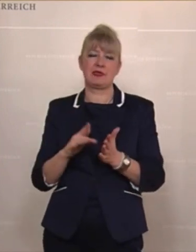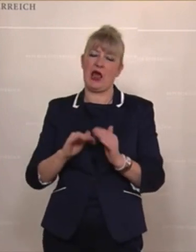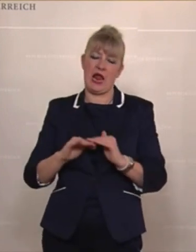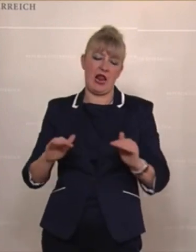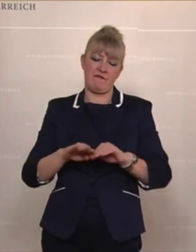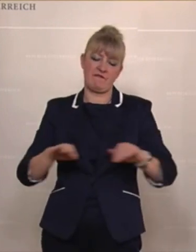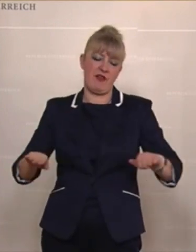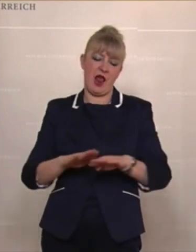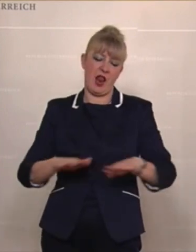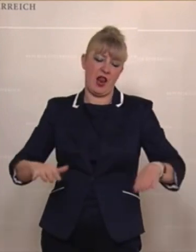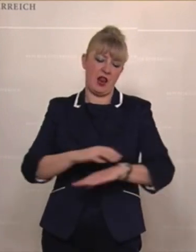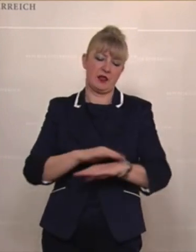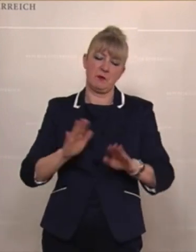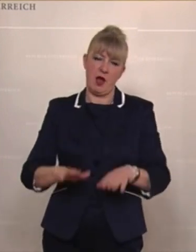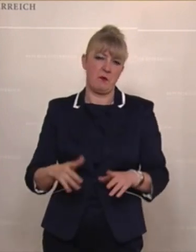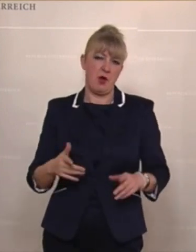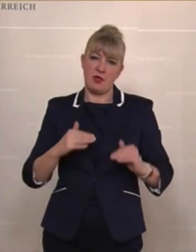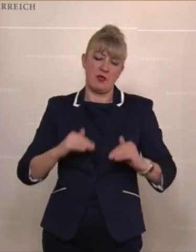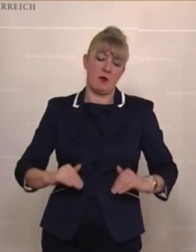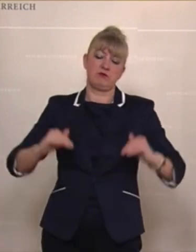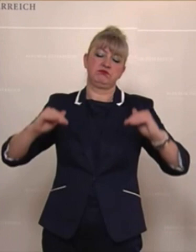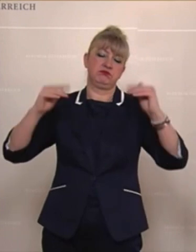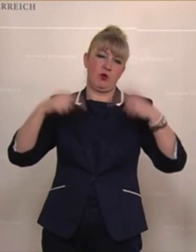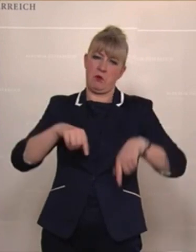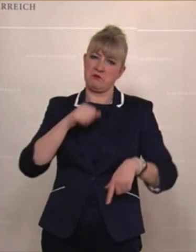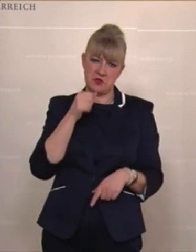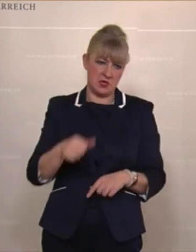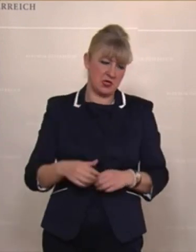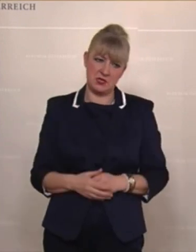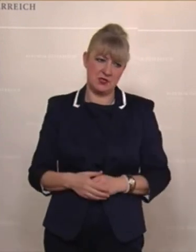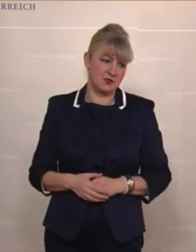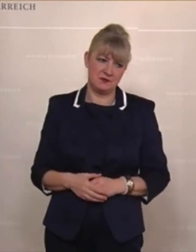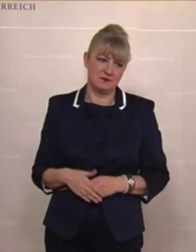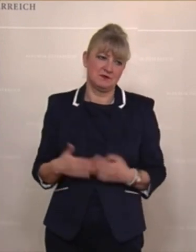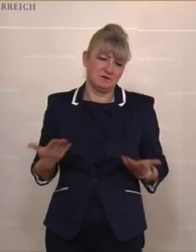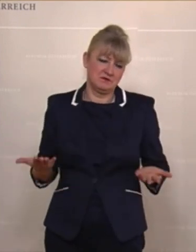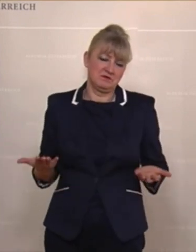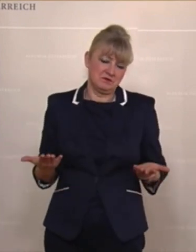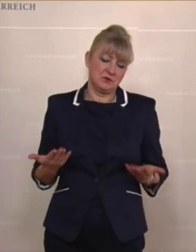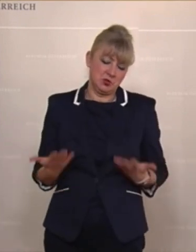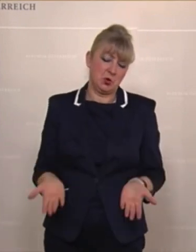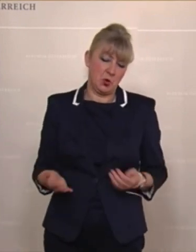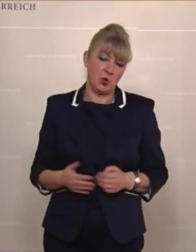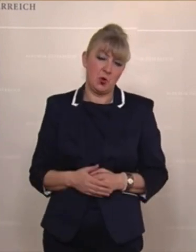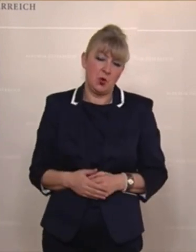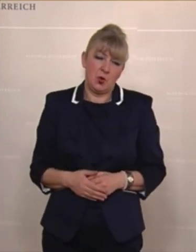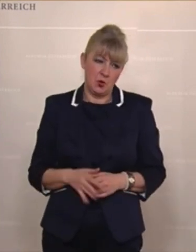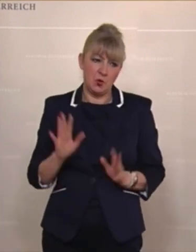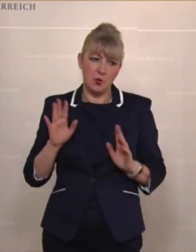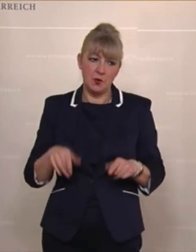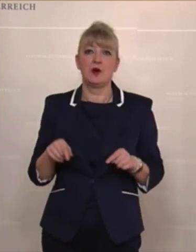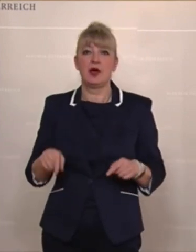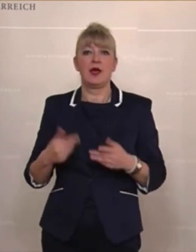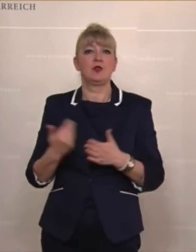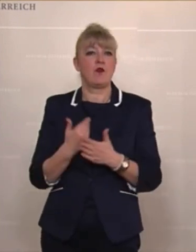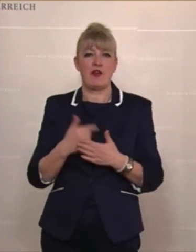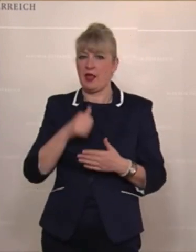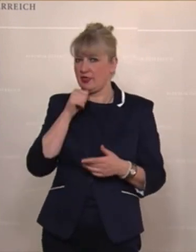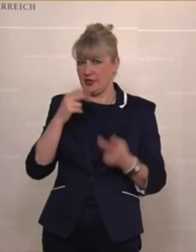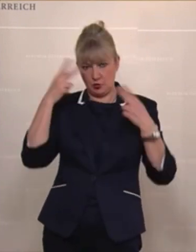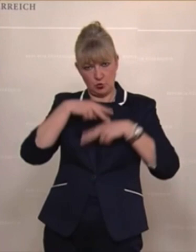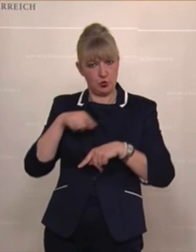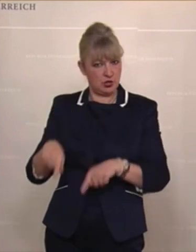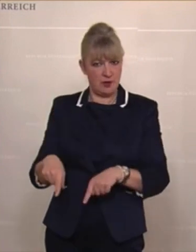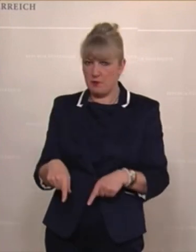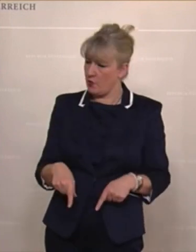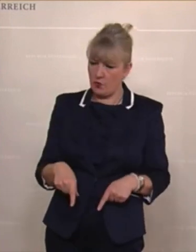bleiben und sich nicht weiter nach oben verbessern. Das ist auch eine Ansage. Gut, wir stimmen der Novelle nicht zu und ich möchte